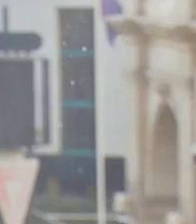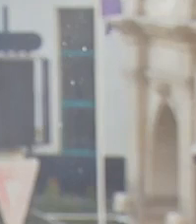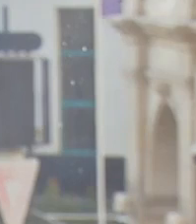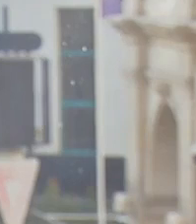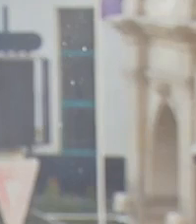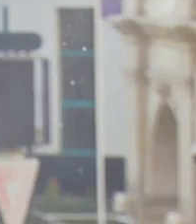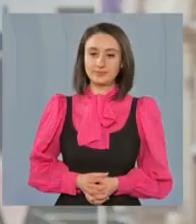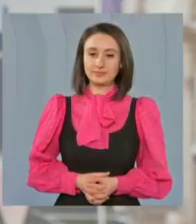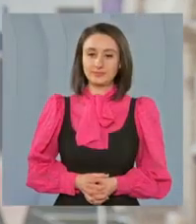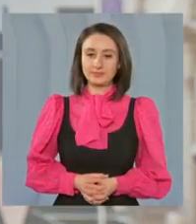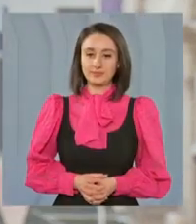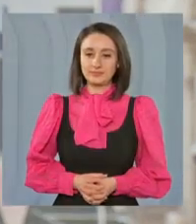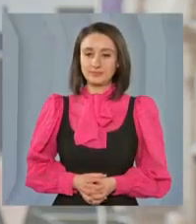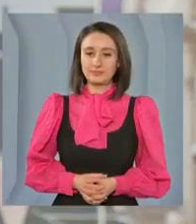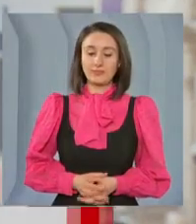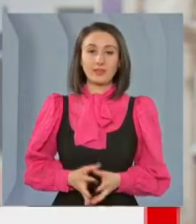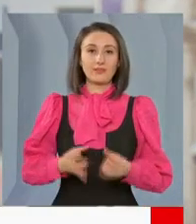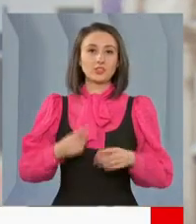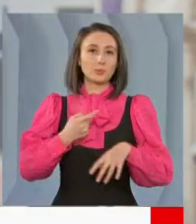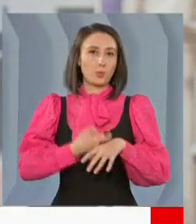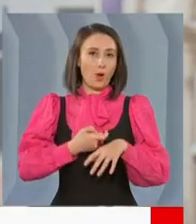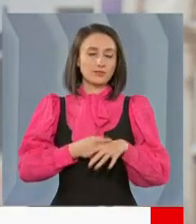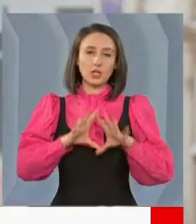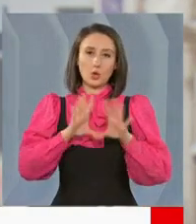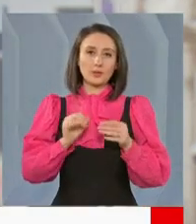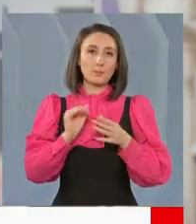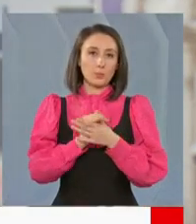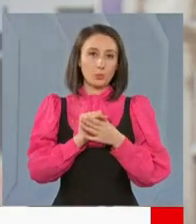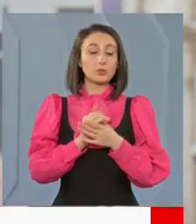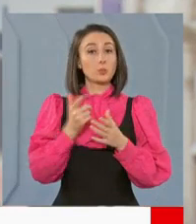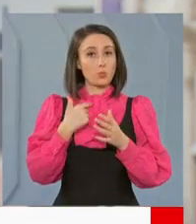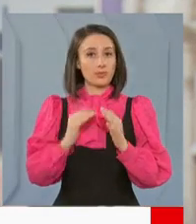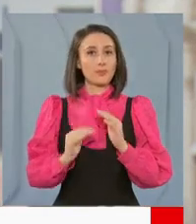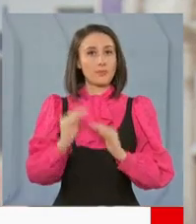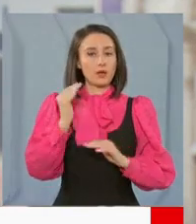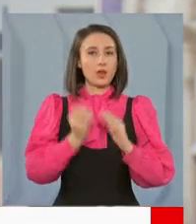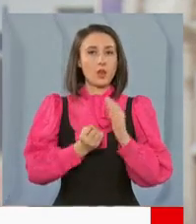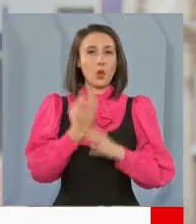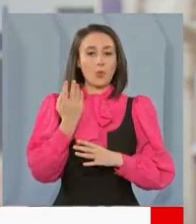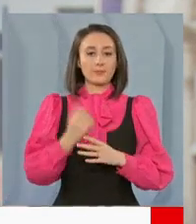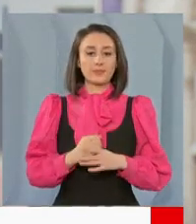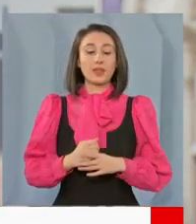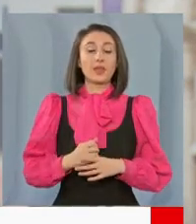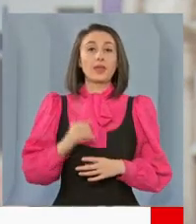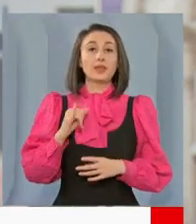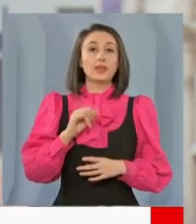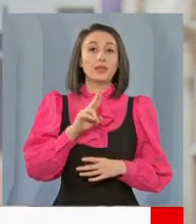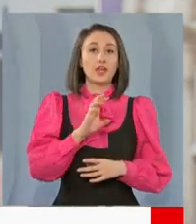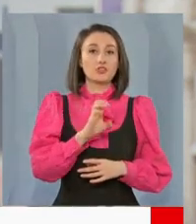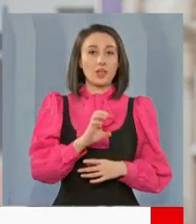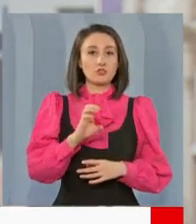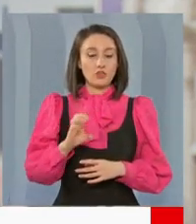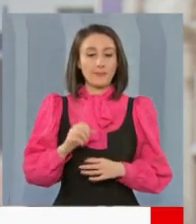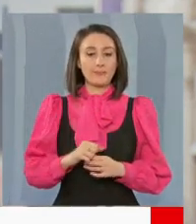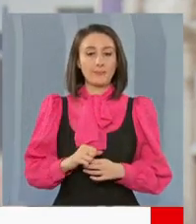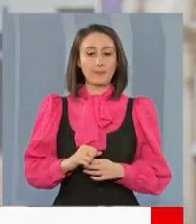am revenit în direct vești proaste pentru românii cu credite pentru locuință ratele ar putea să se majoreze din nou irc indicele în funcție de care